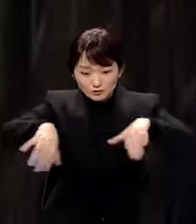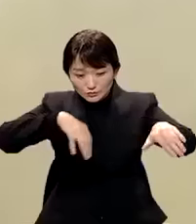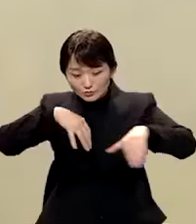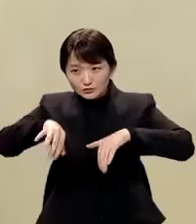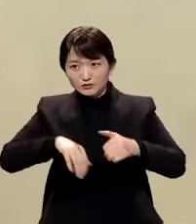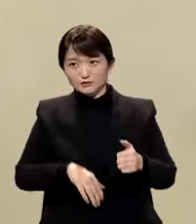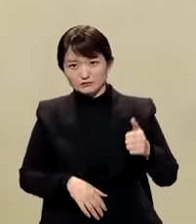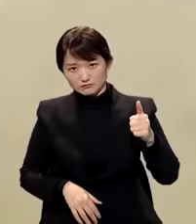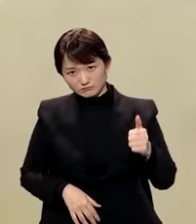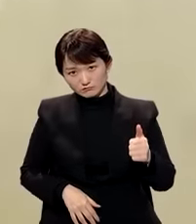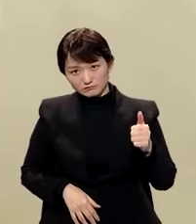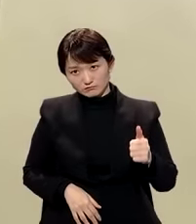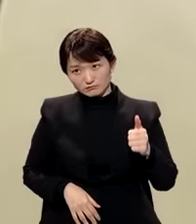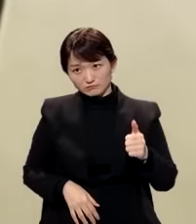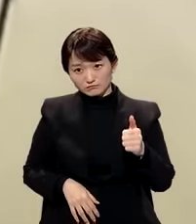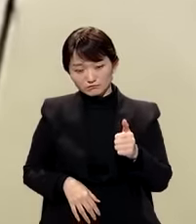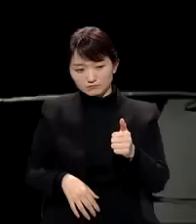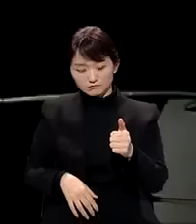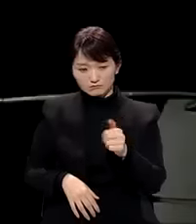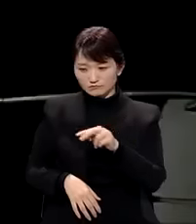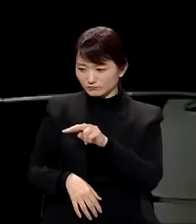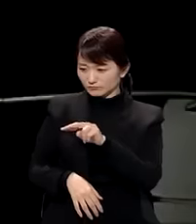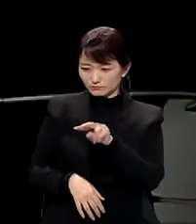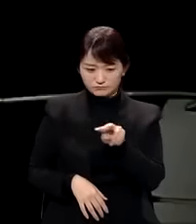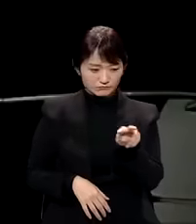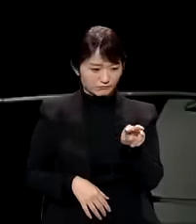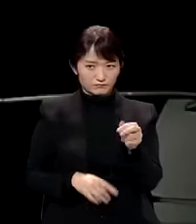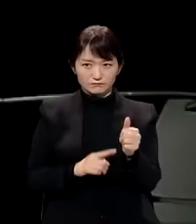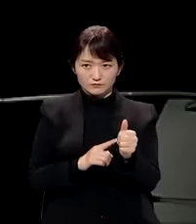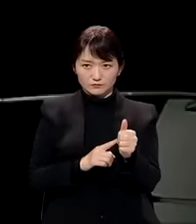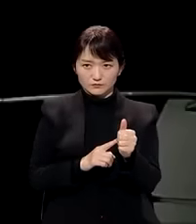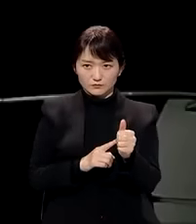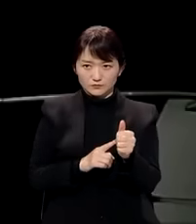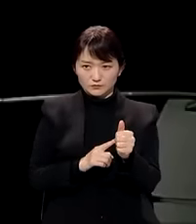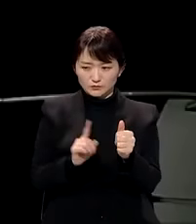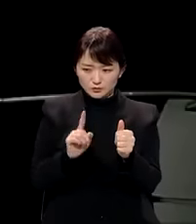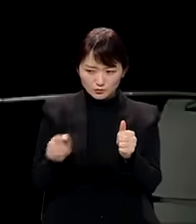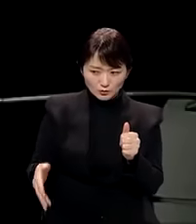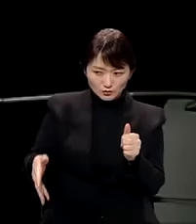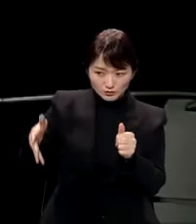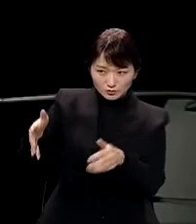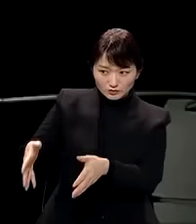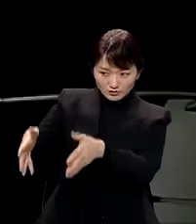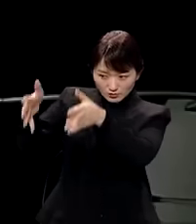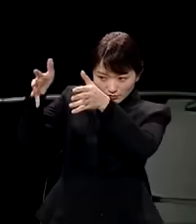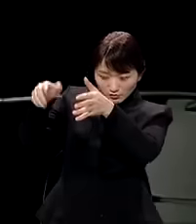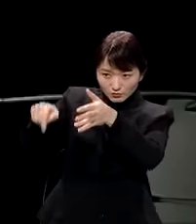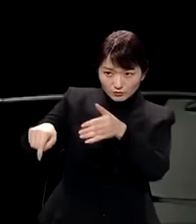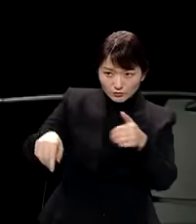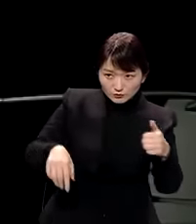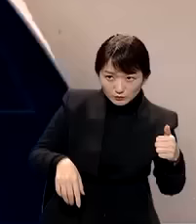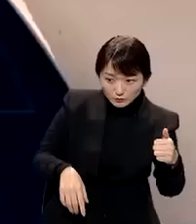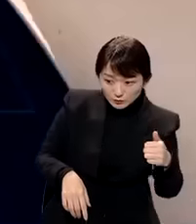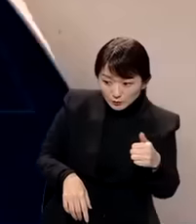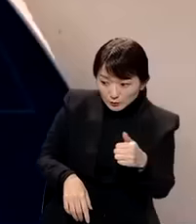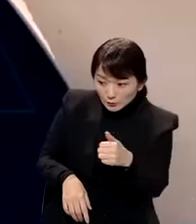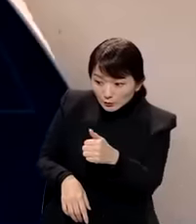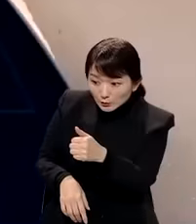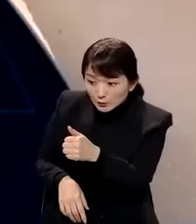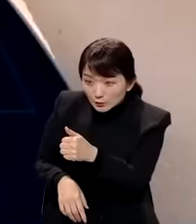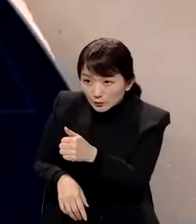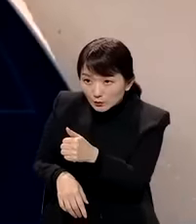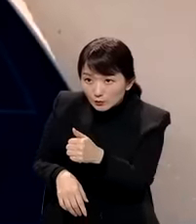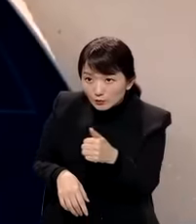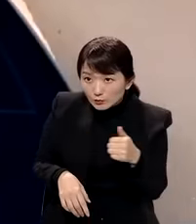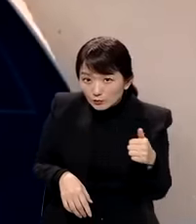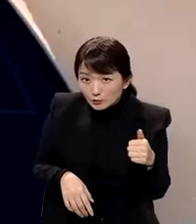걸어오는 저 남성 이리저리 주변을 살피더니 또 살금살금 어떤 건물 옆으로 다가갑니다 아 잠시 후